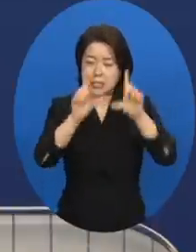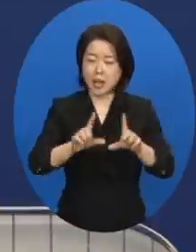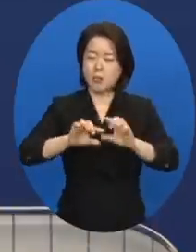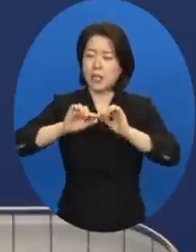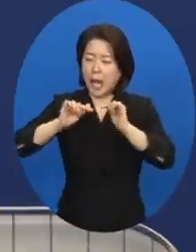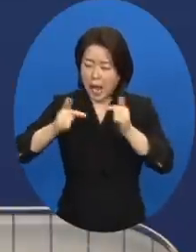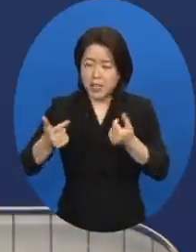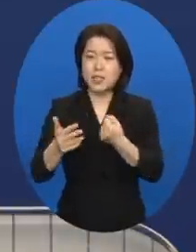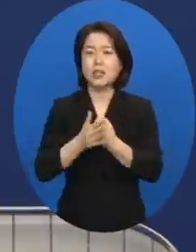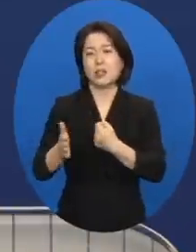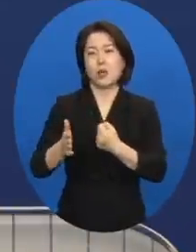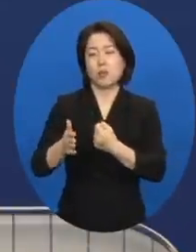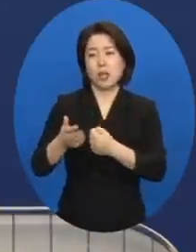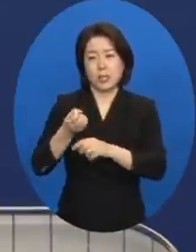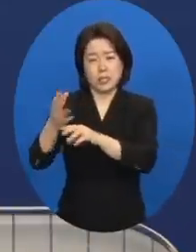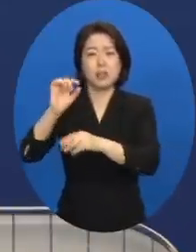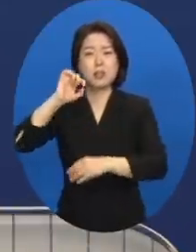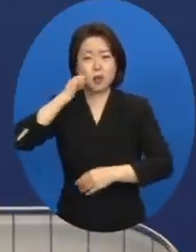제가